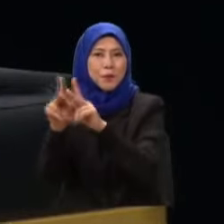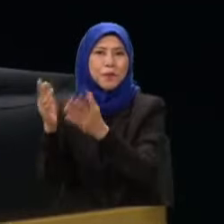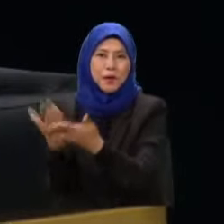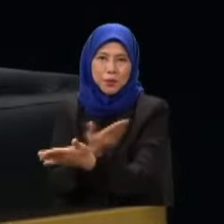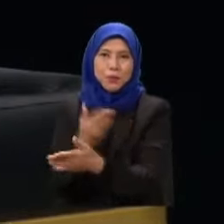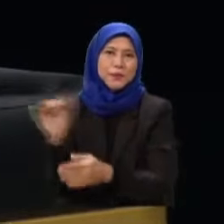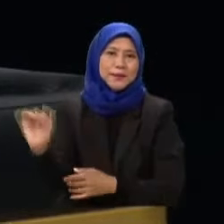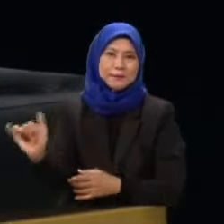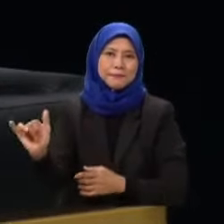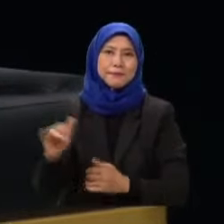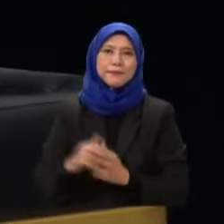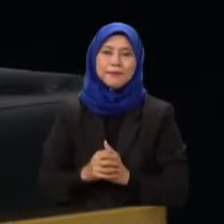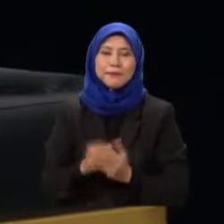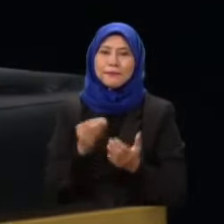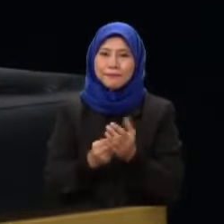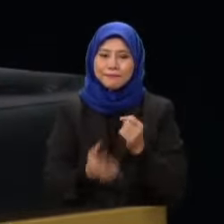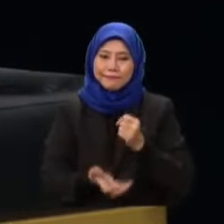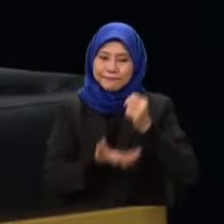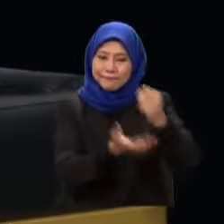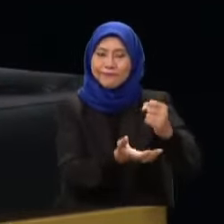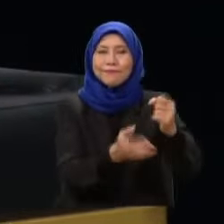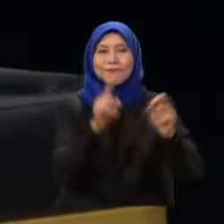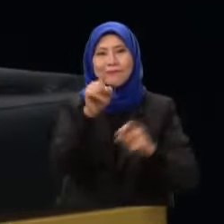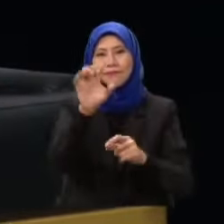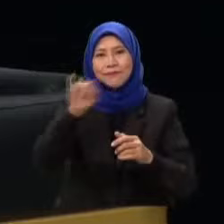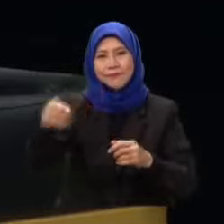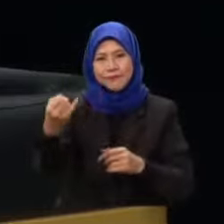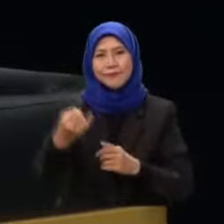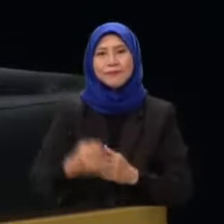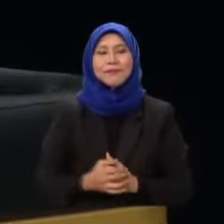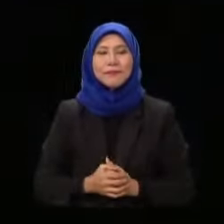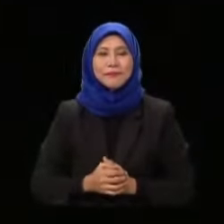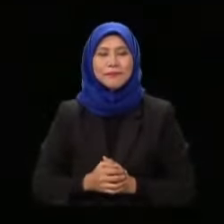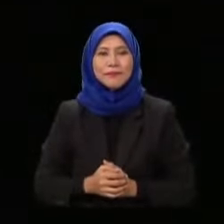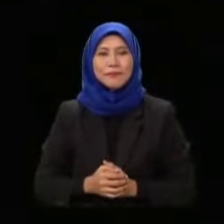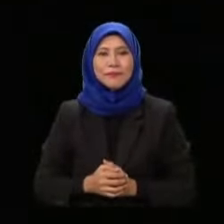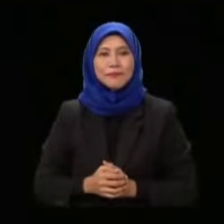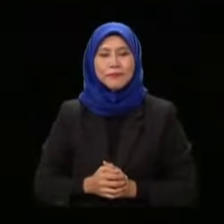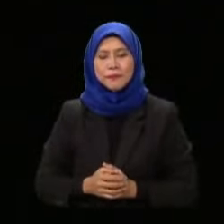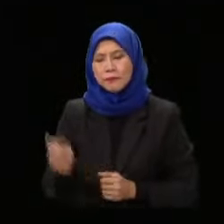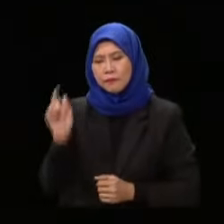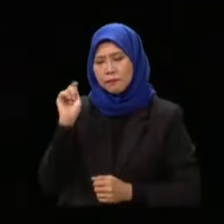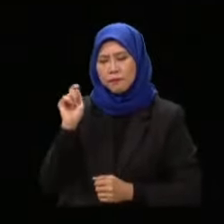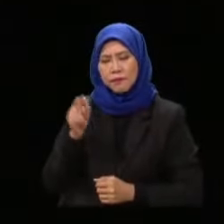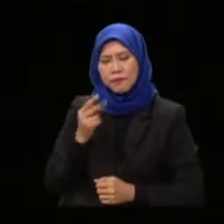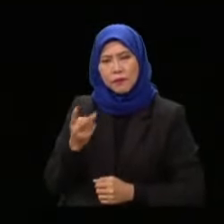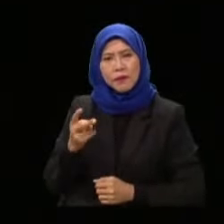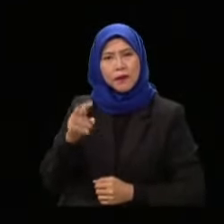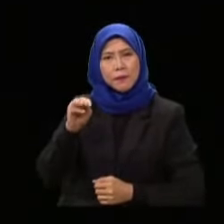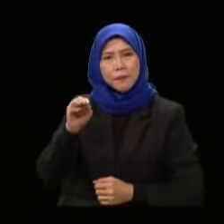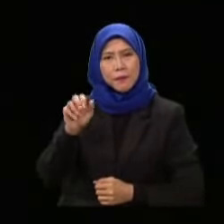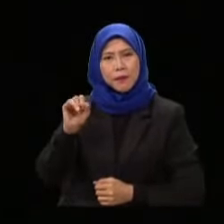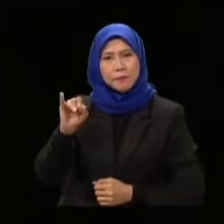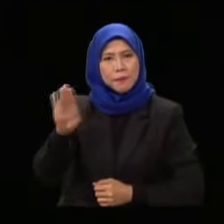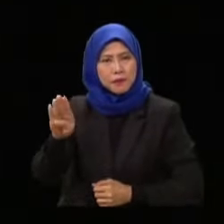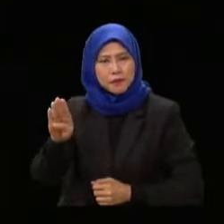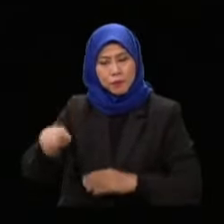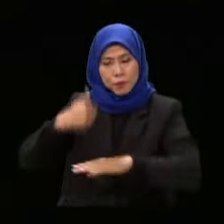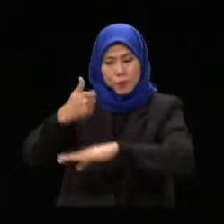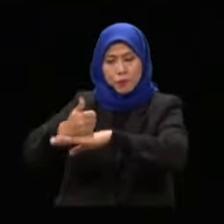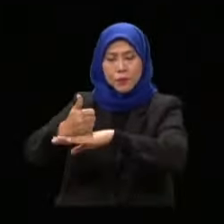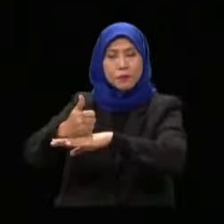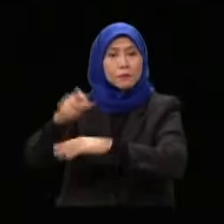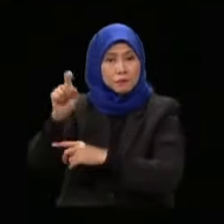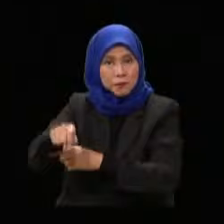sebagainya Oke jadi itu peruntukkan yang kerajaan berikan lebih itu Joe dan kelihatannya semenjak mib8 diwujudkan